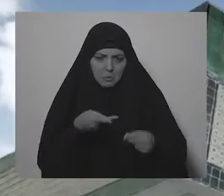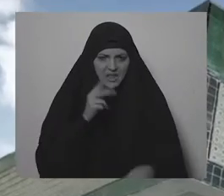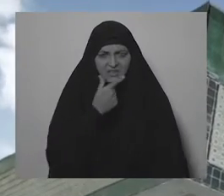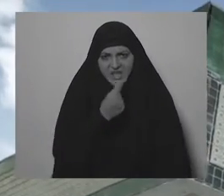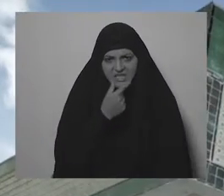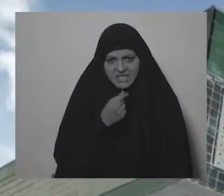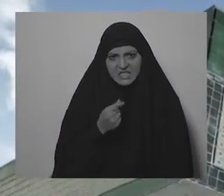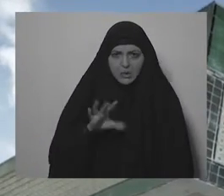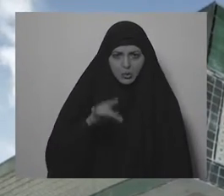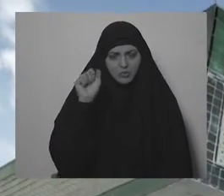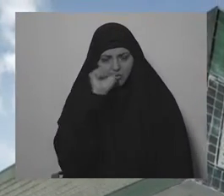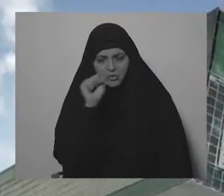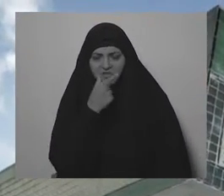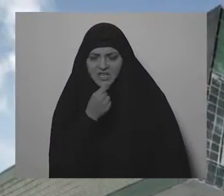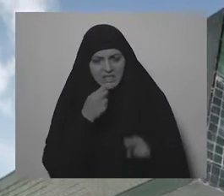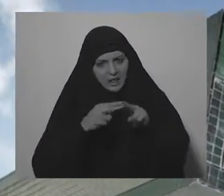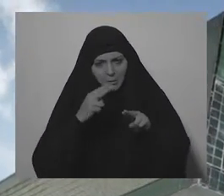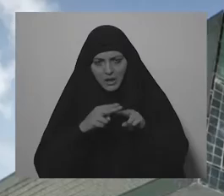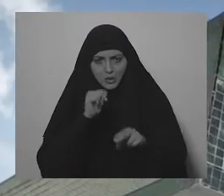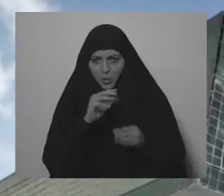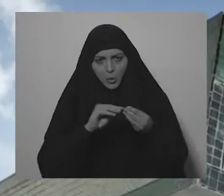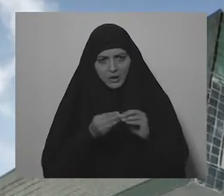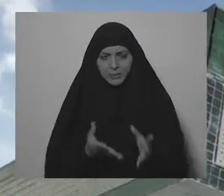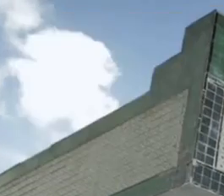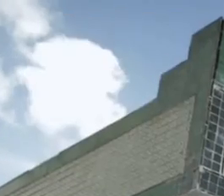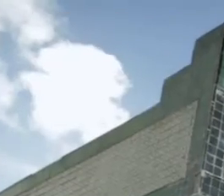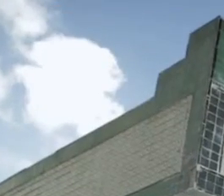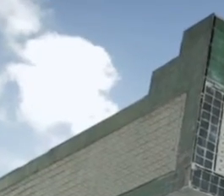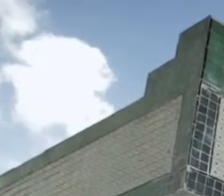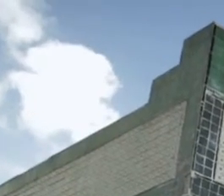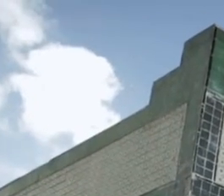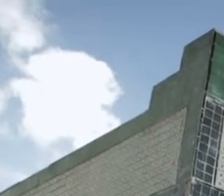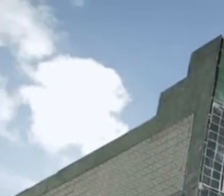sont facilement médiables, c'est-à-dire on peut les réparer sans problème.